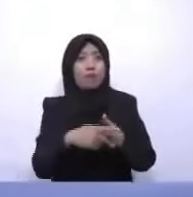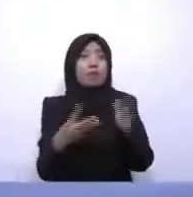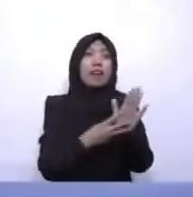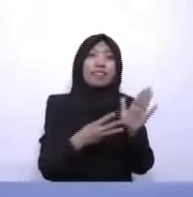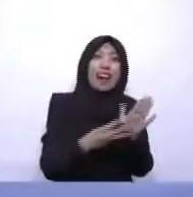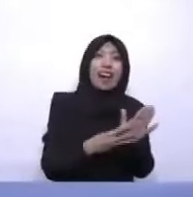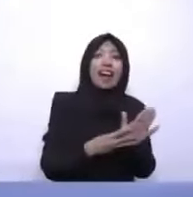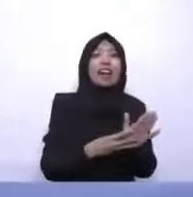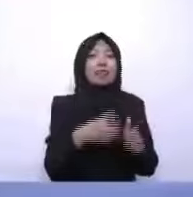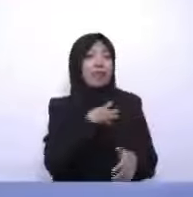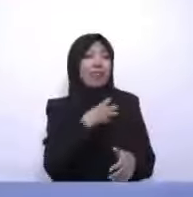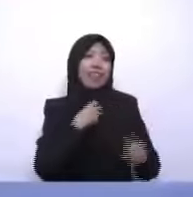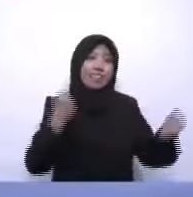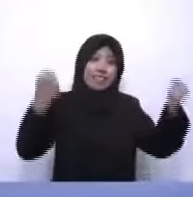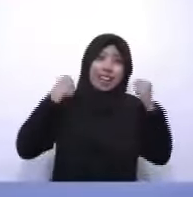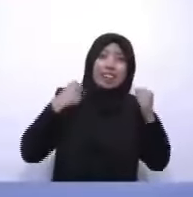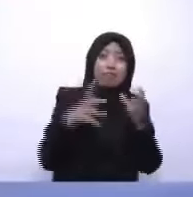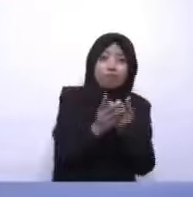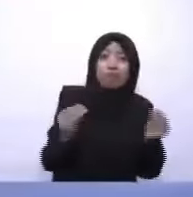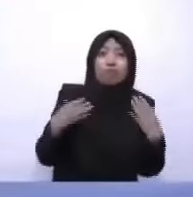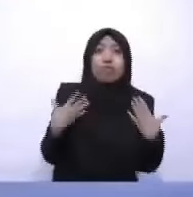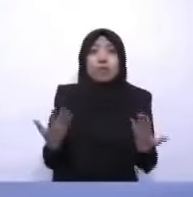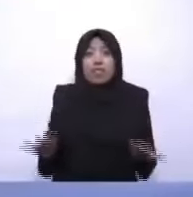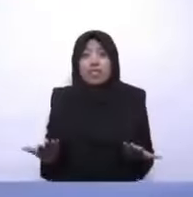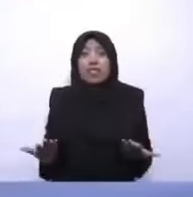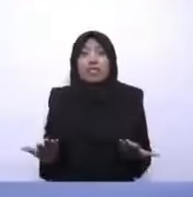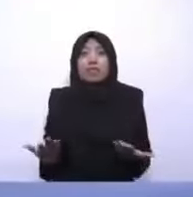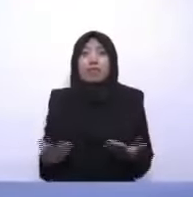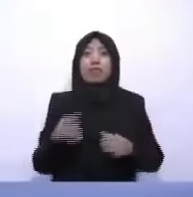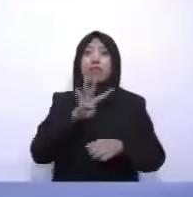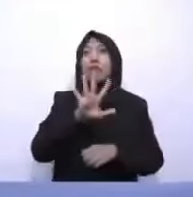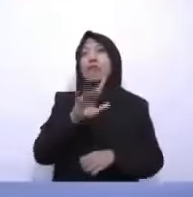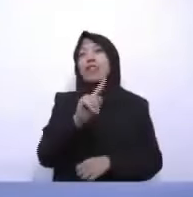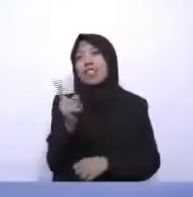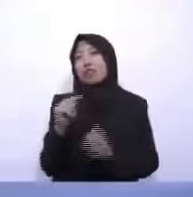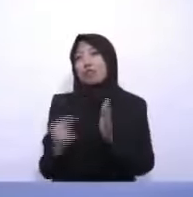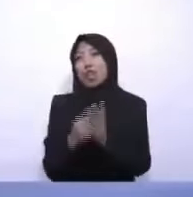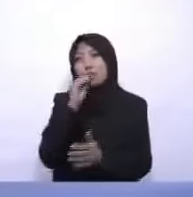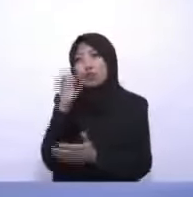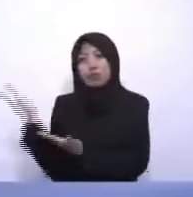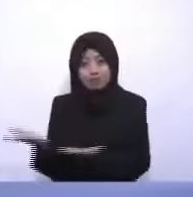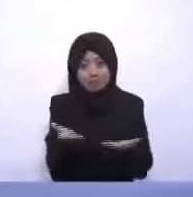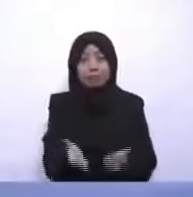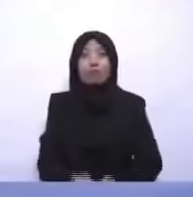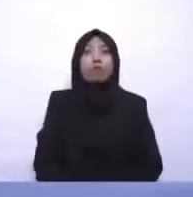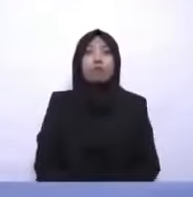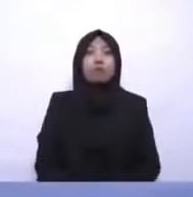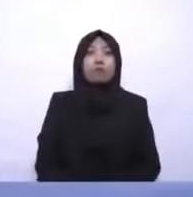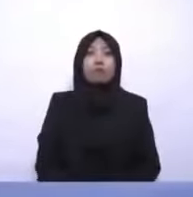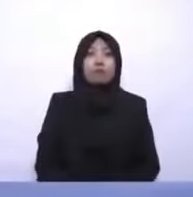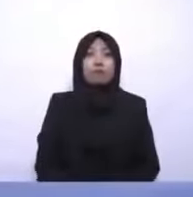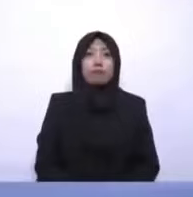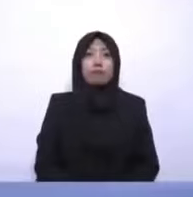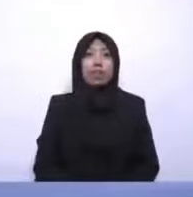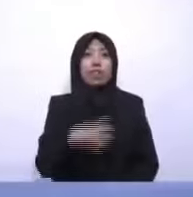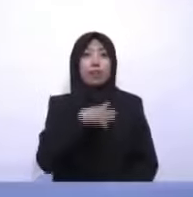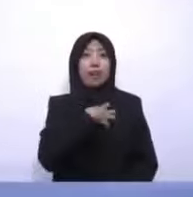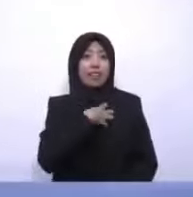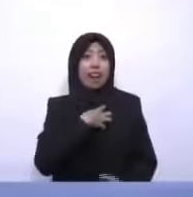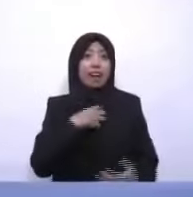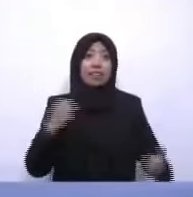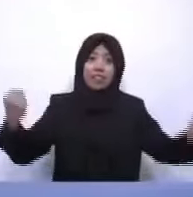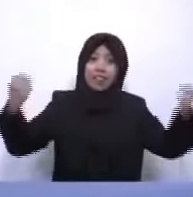kesehatan mental generasi Z? Waktu Anda 45 detik dimulai saat Anda mulai berbicara. Dalam pembangunan kesehatan